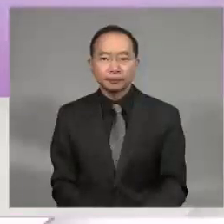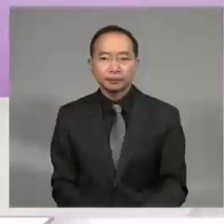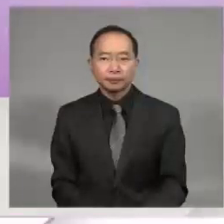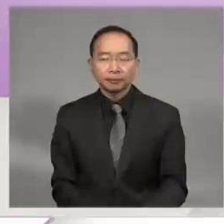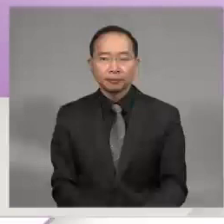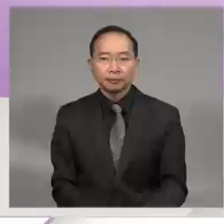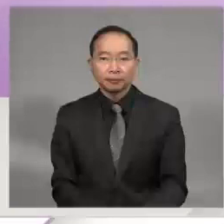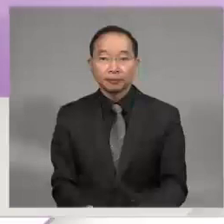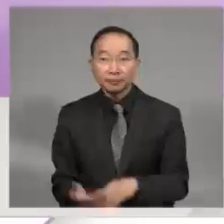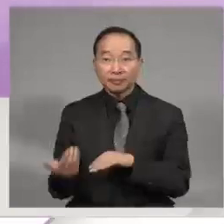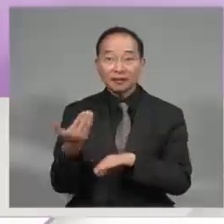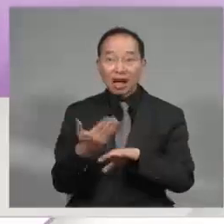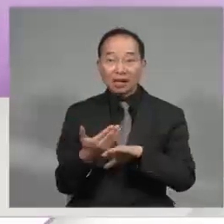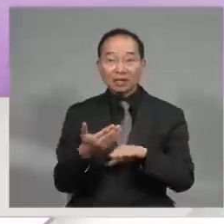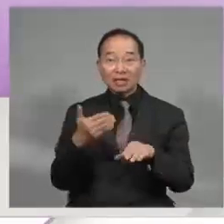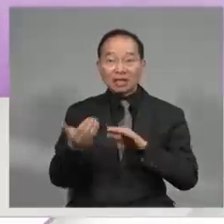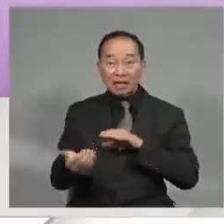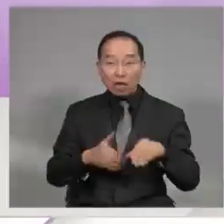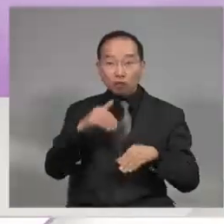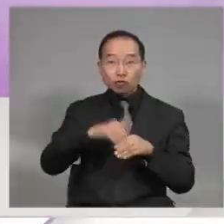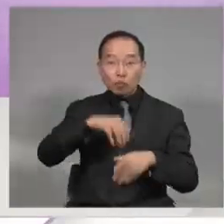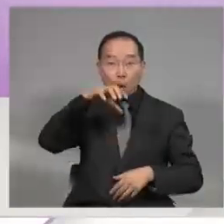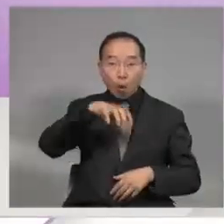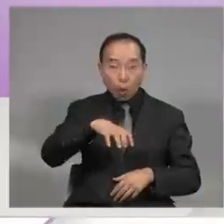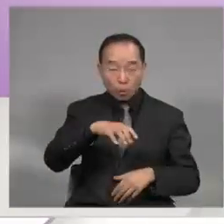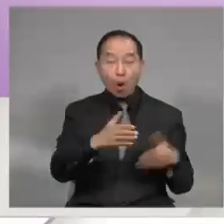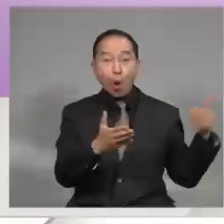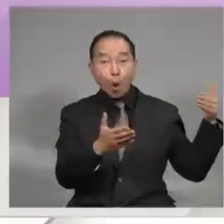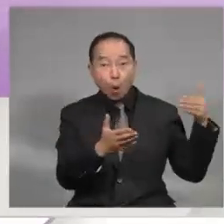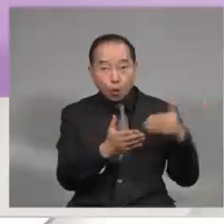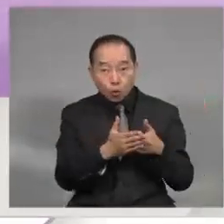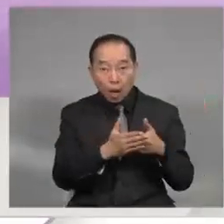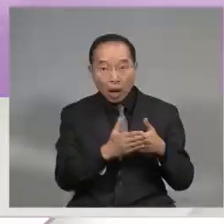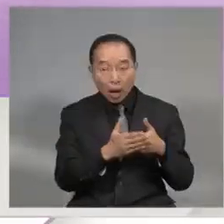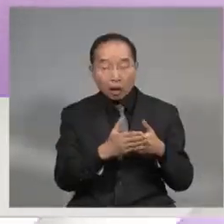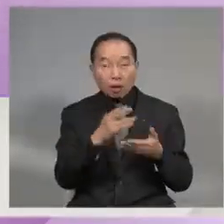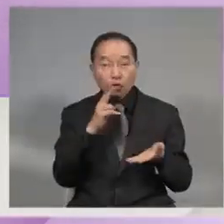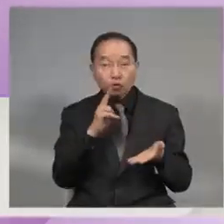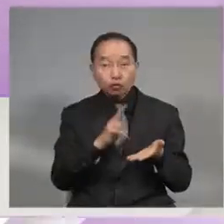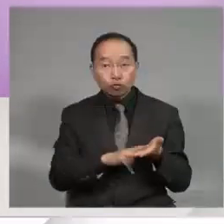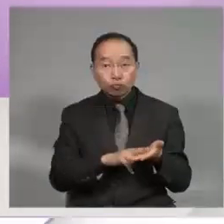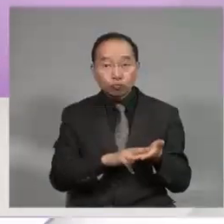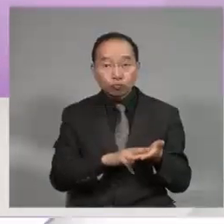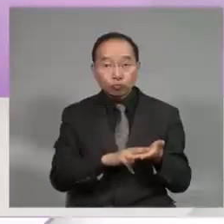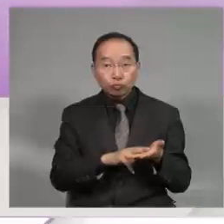다른 이제 사전 투표소에서 도착한 투표함들도 보이는 것 같아요. 네. 예.